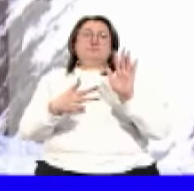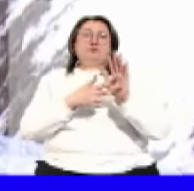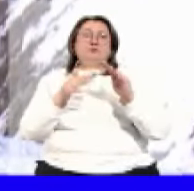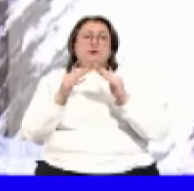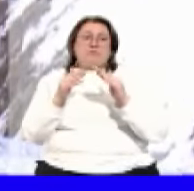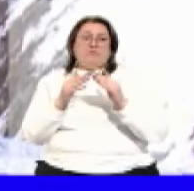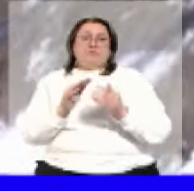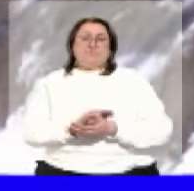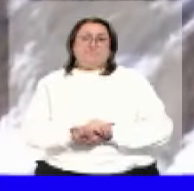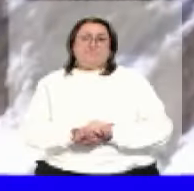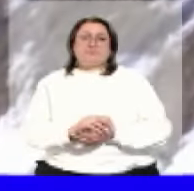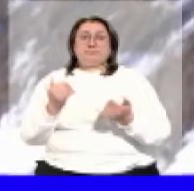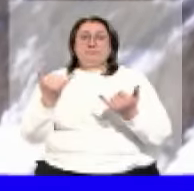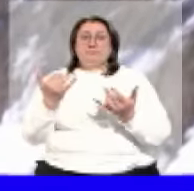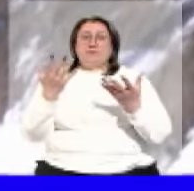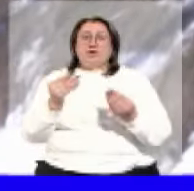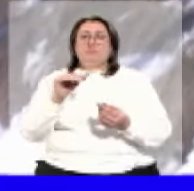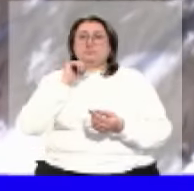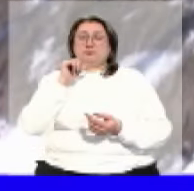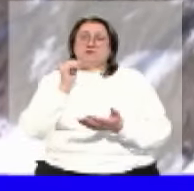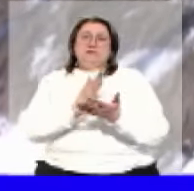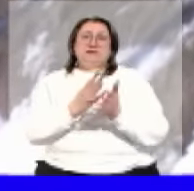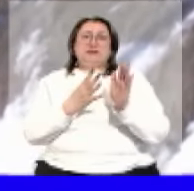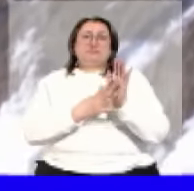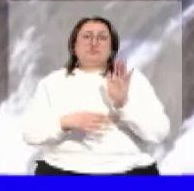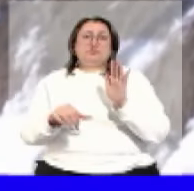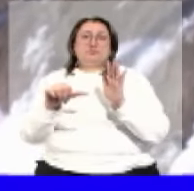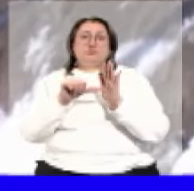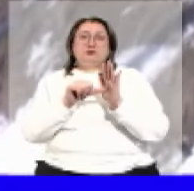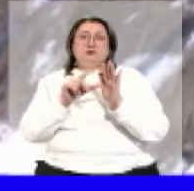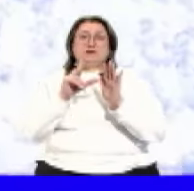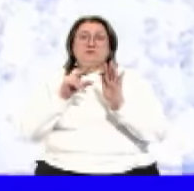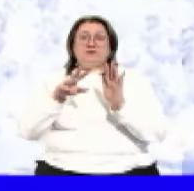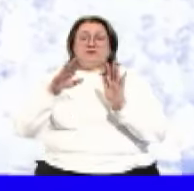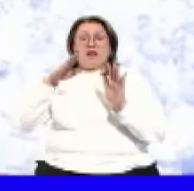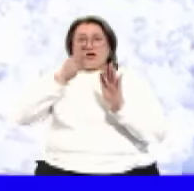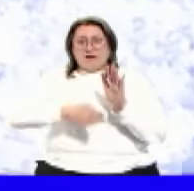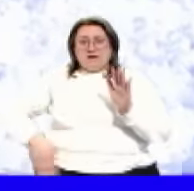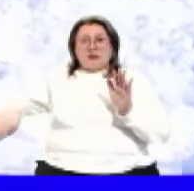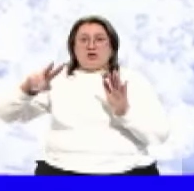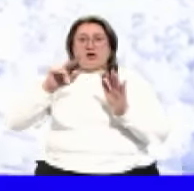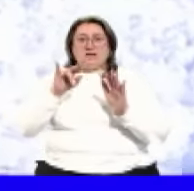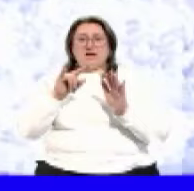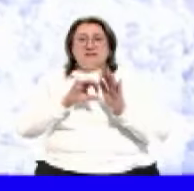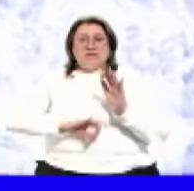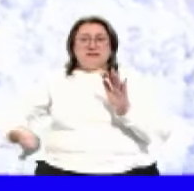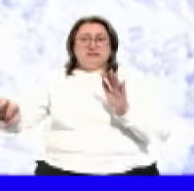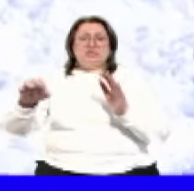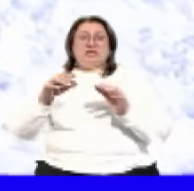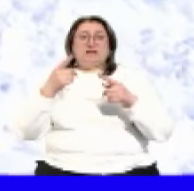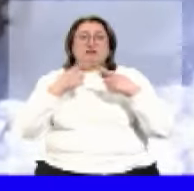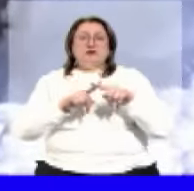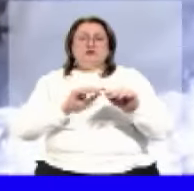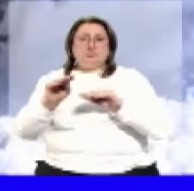шақырымды құрайтын кәріз желісі, 2 гидротехникалық құрылыс пен 4 су бұру каналы бар. Жоғарыда аталған аумақта еріген